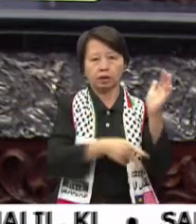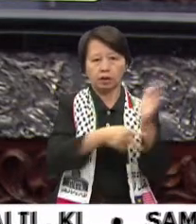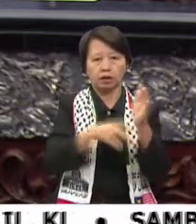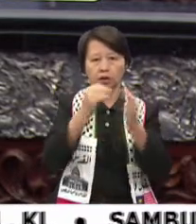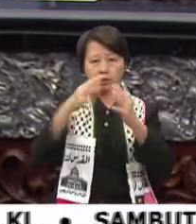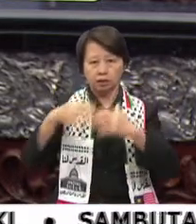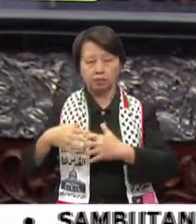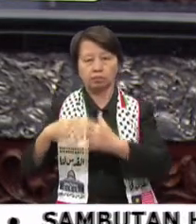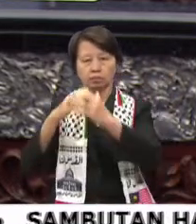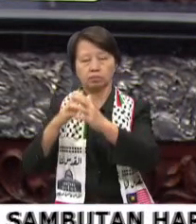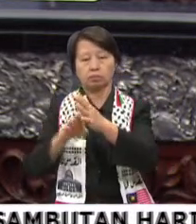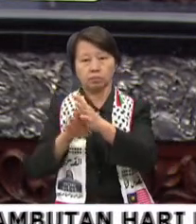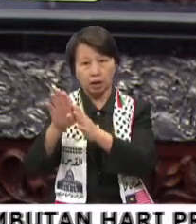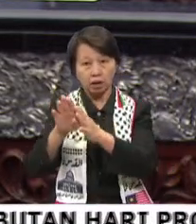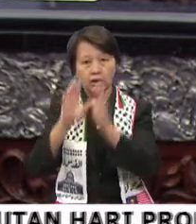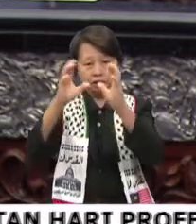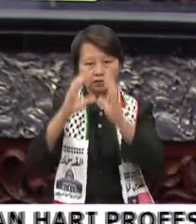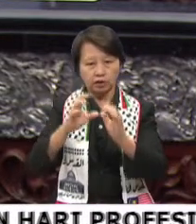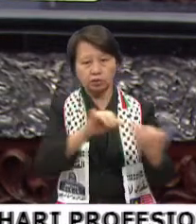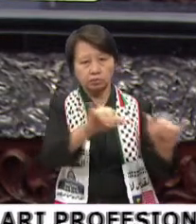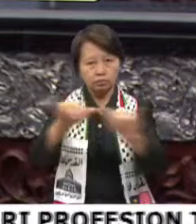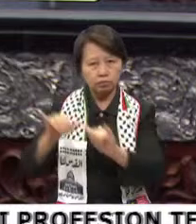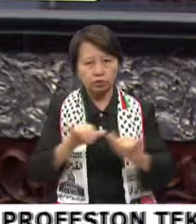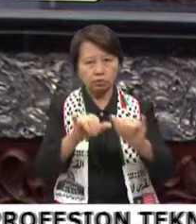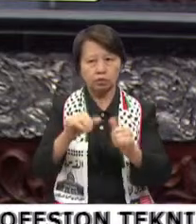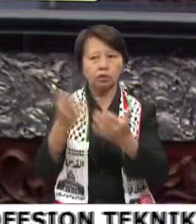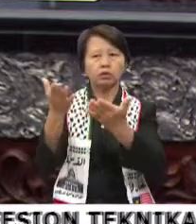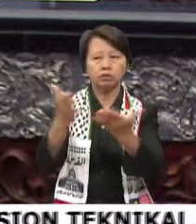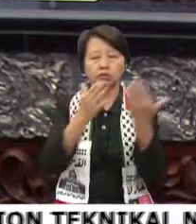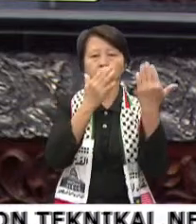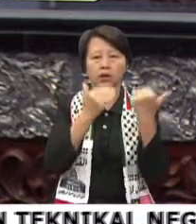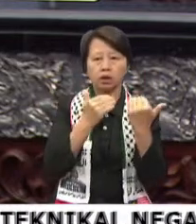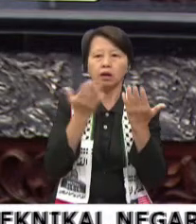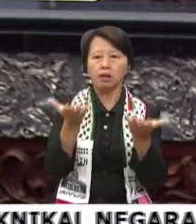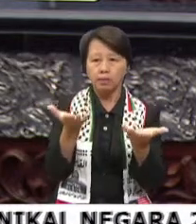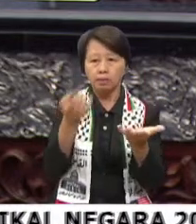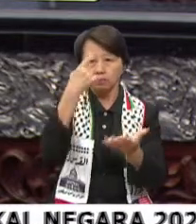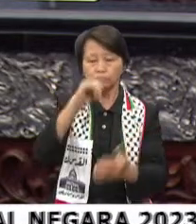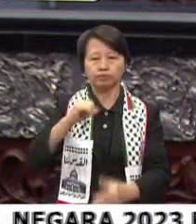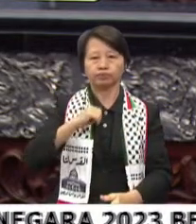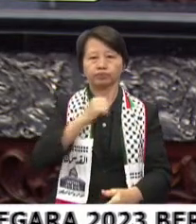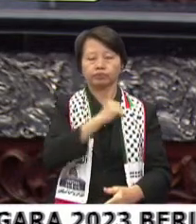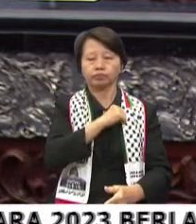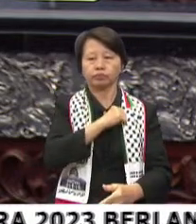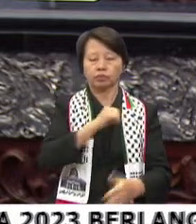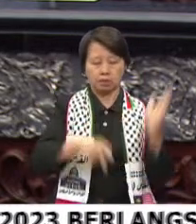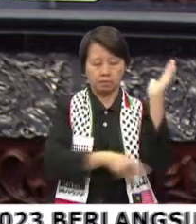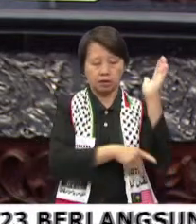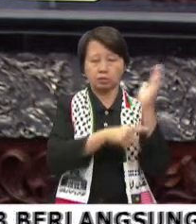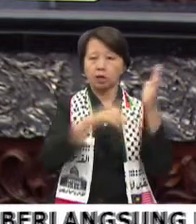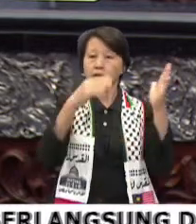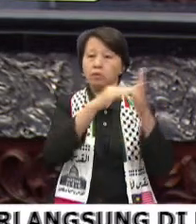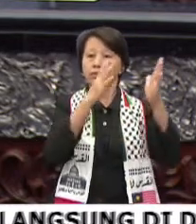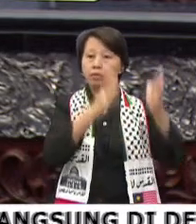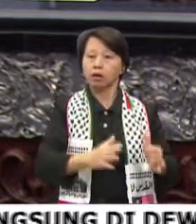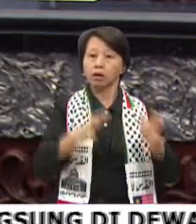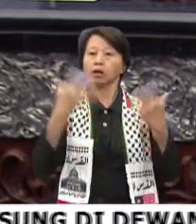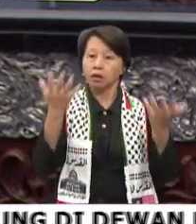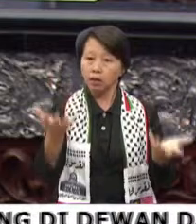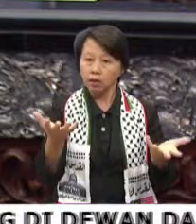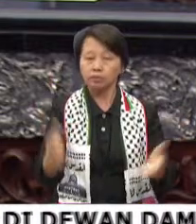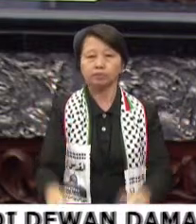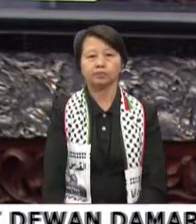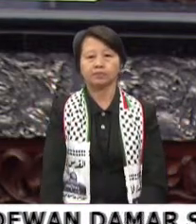secara bersama Apakah harapan yang amat berhormat kepada ahli parlimen pembangkang Baik